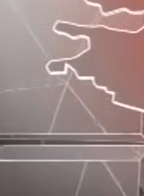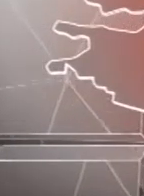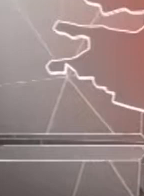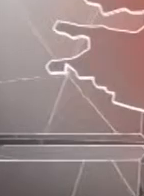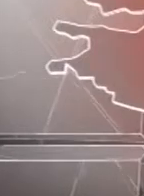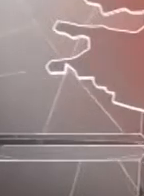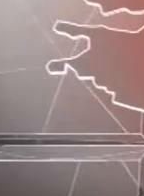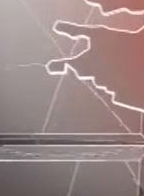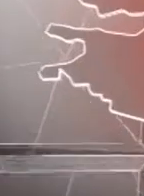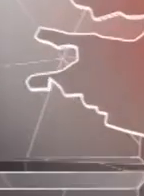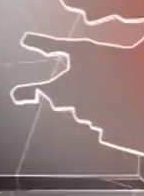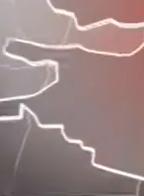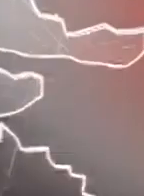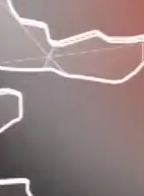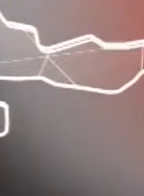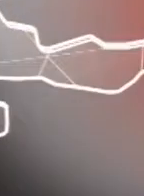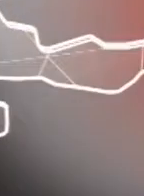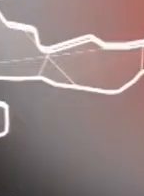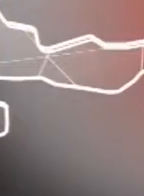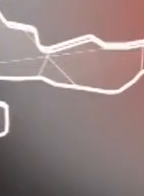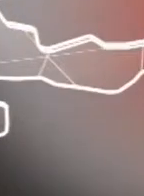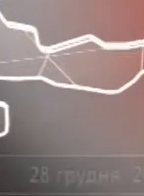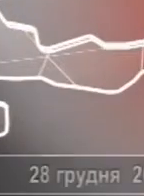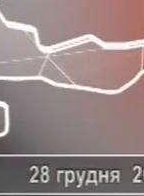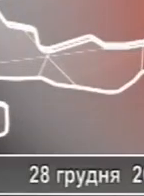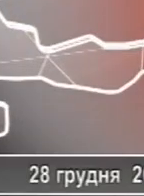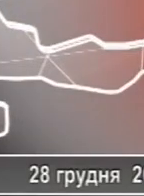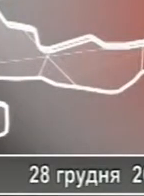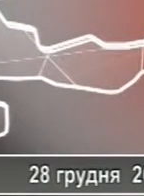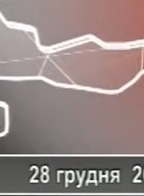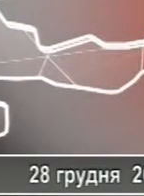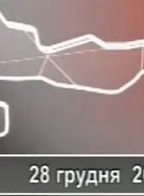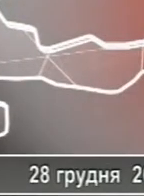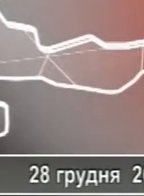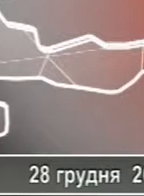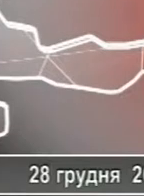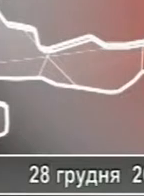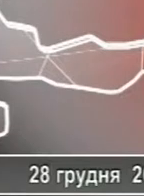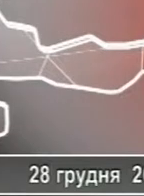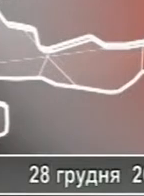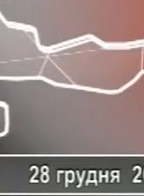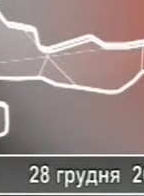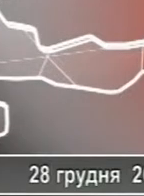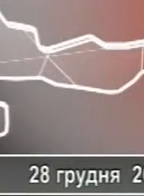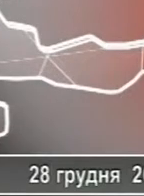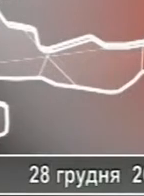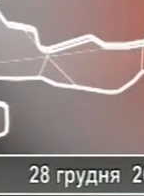В день від 1 до 6 тепла. По Херсону вночі 0-2, в день плюс 2-4.